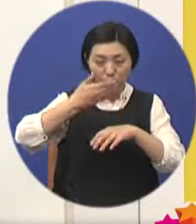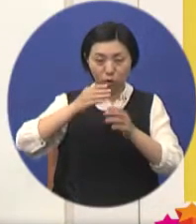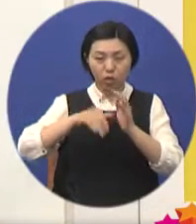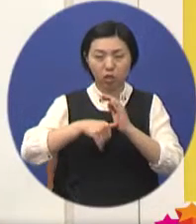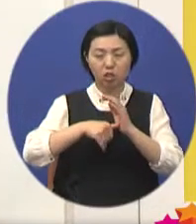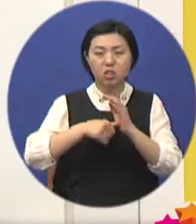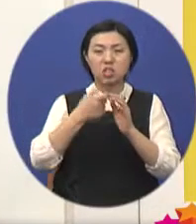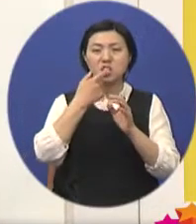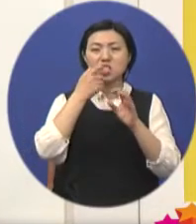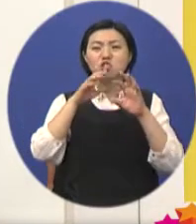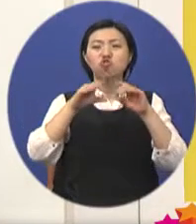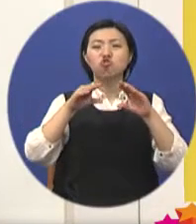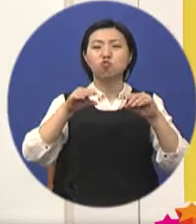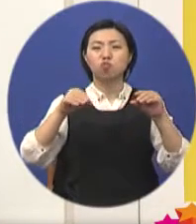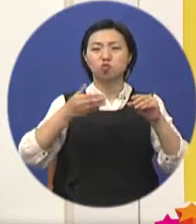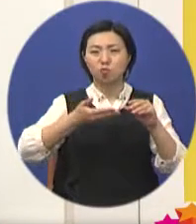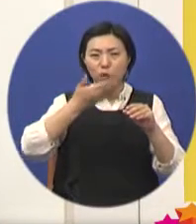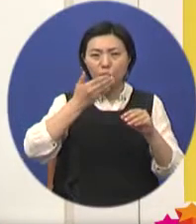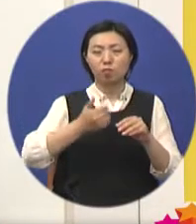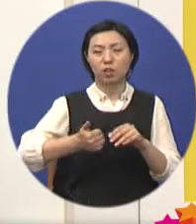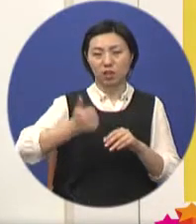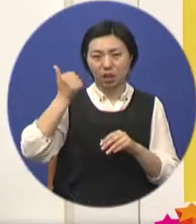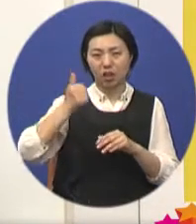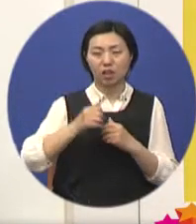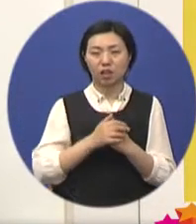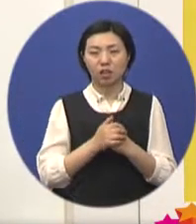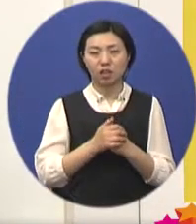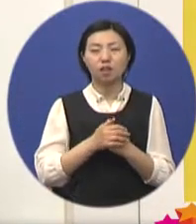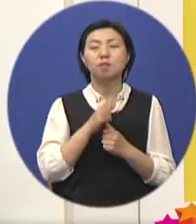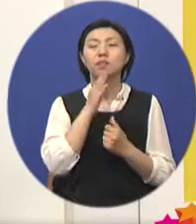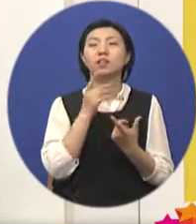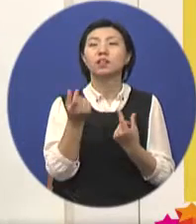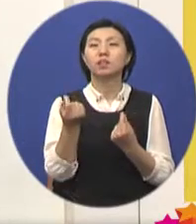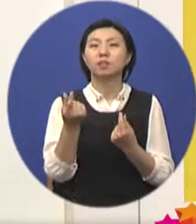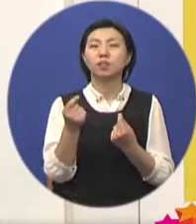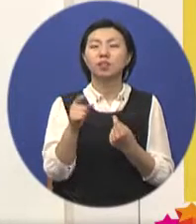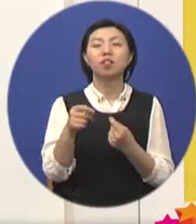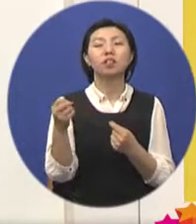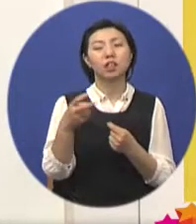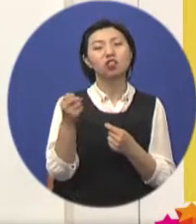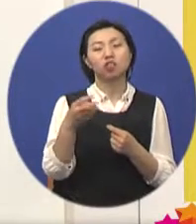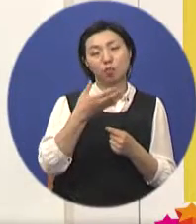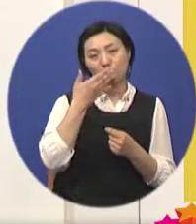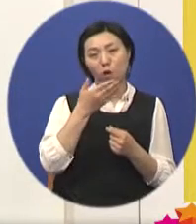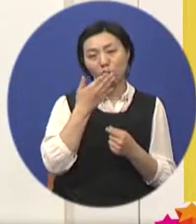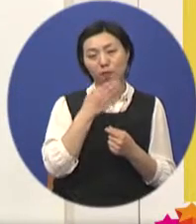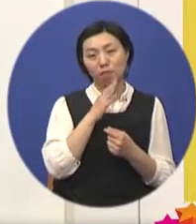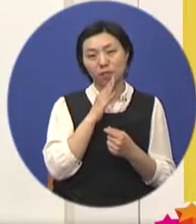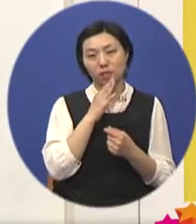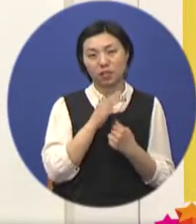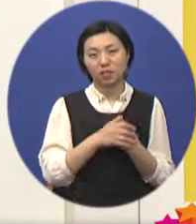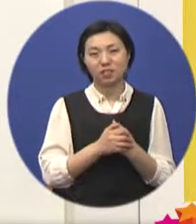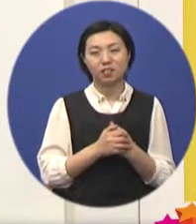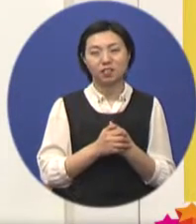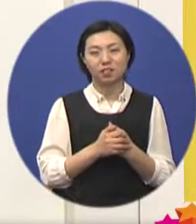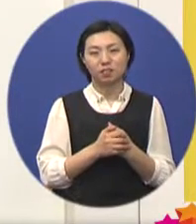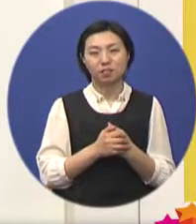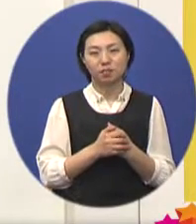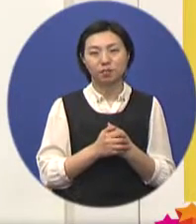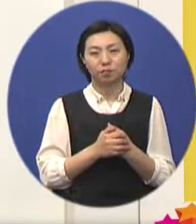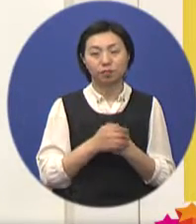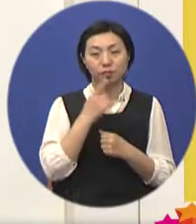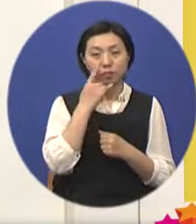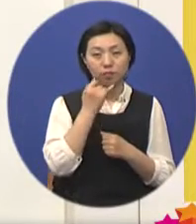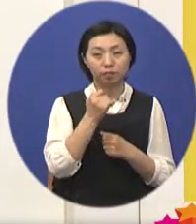먹으면 됩니다. 아, 그 두부도 좋죠. 잘 먹. 그런 거를 네. 주로 많이 먹어요. 네. 그러니까. 예.